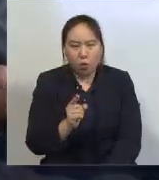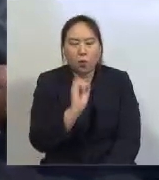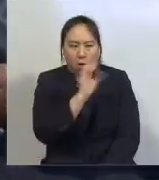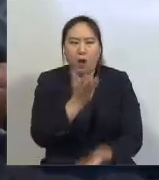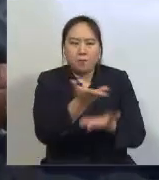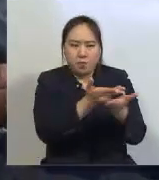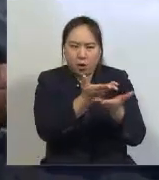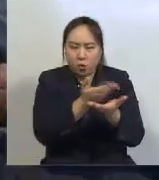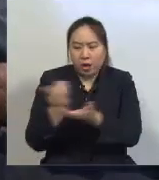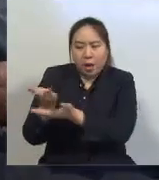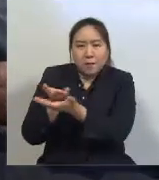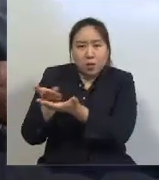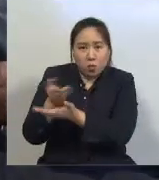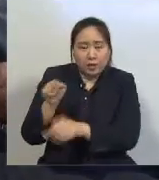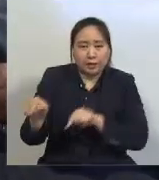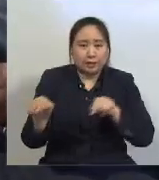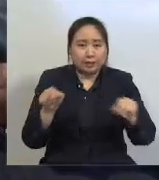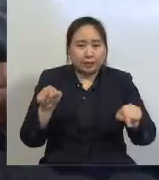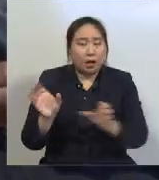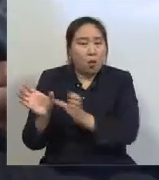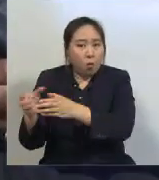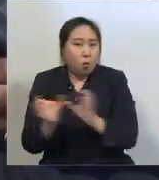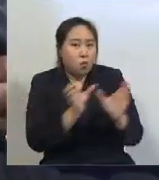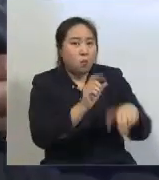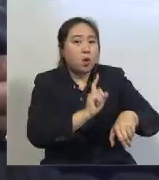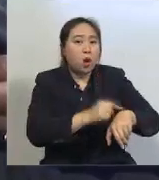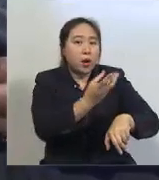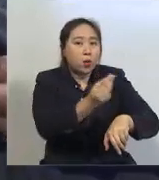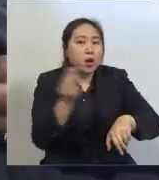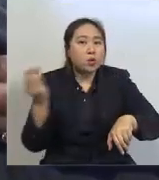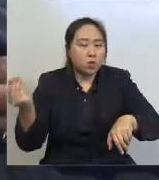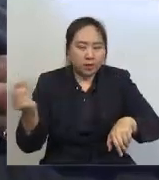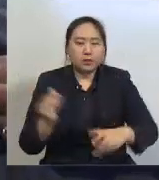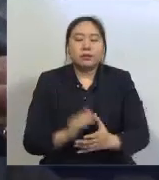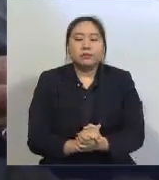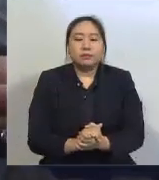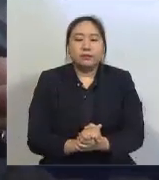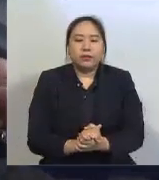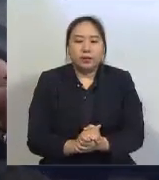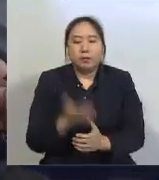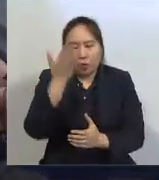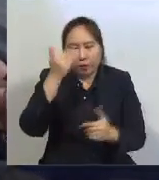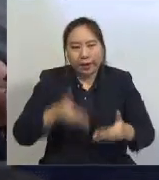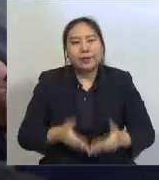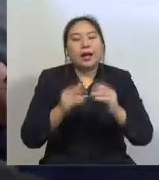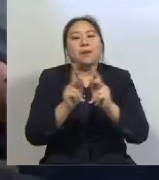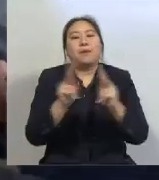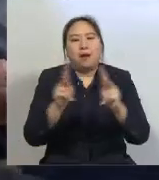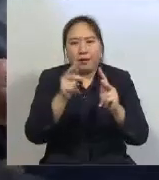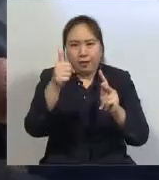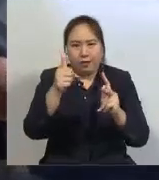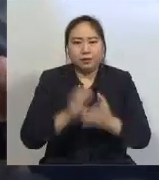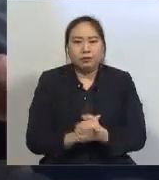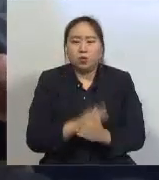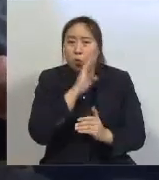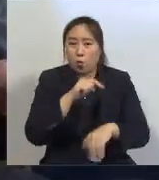ารือกันว่าแต่ละกลุ่มจะใช้เวลาเท่าไหร่เพื่อว่ามันสามารถตั้งกรรมการได้ไปกำหนดถ้า